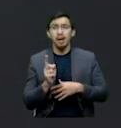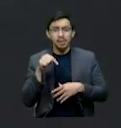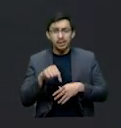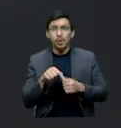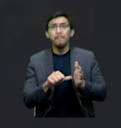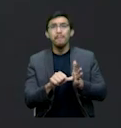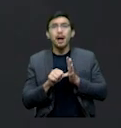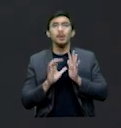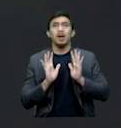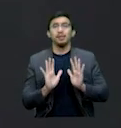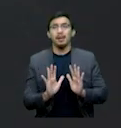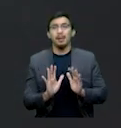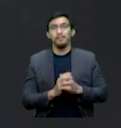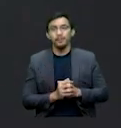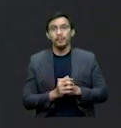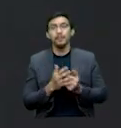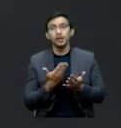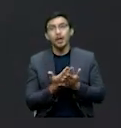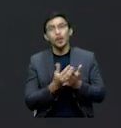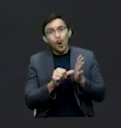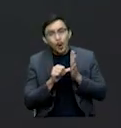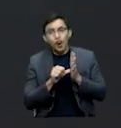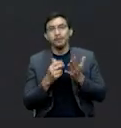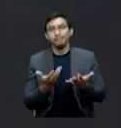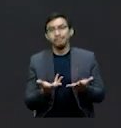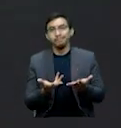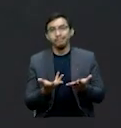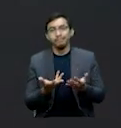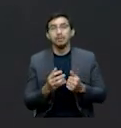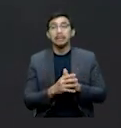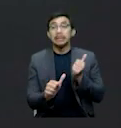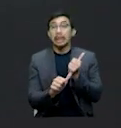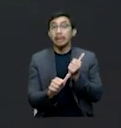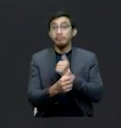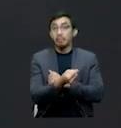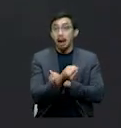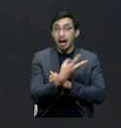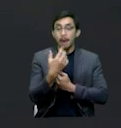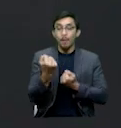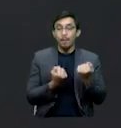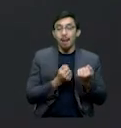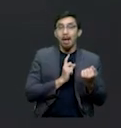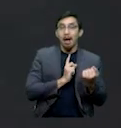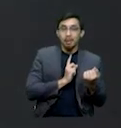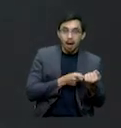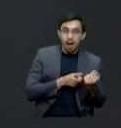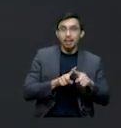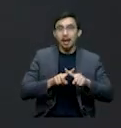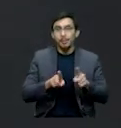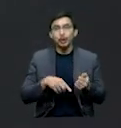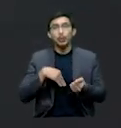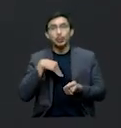nyawa manusia. Nah, kata dia ada mobil. Sebentar lagi sampai, hanya